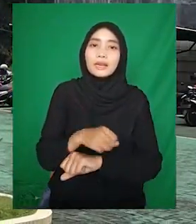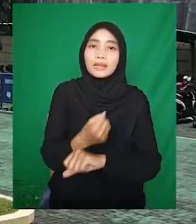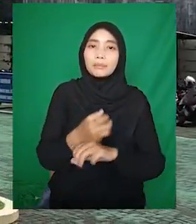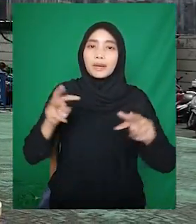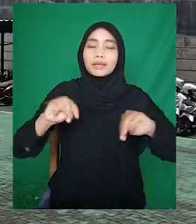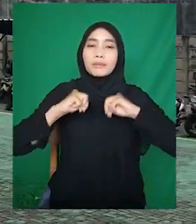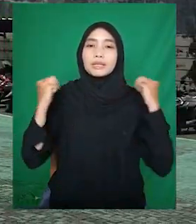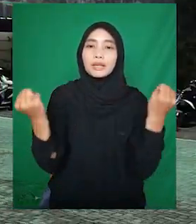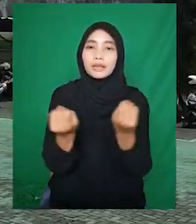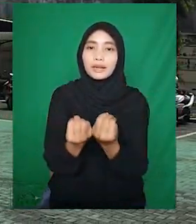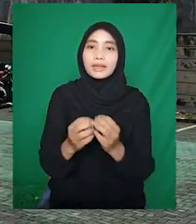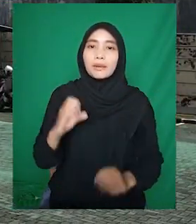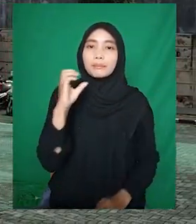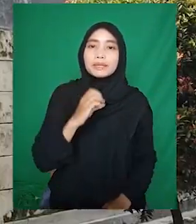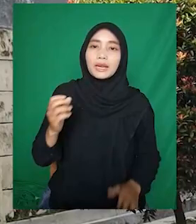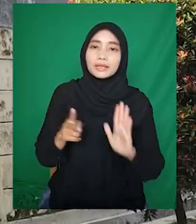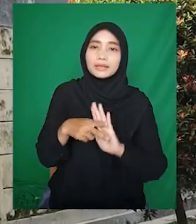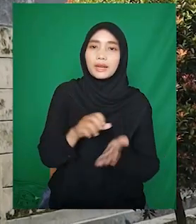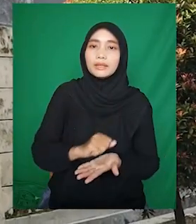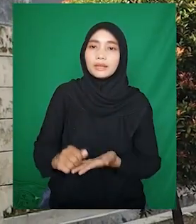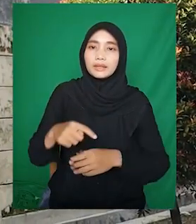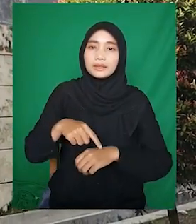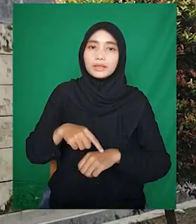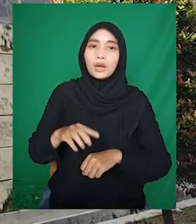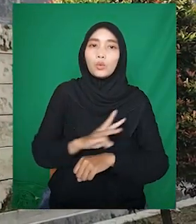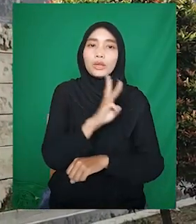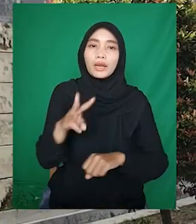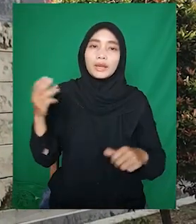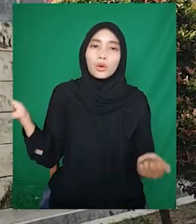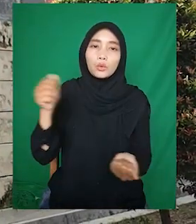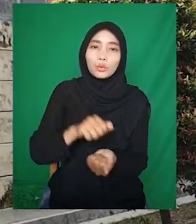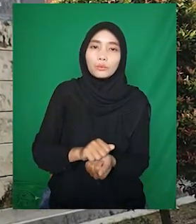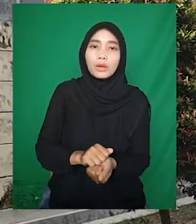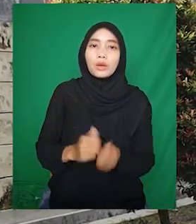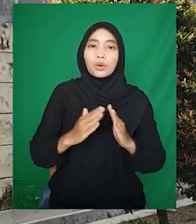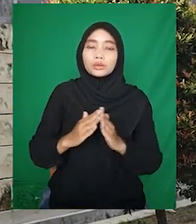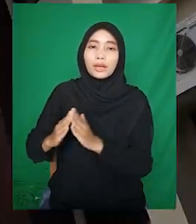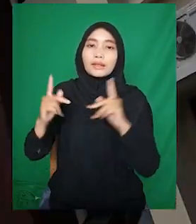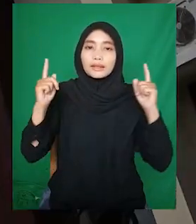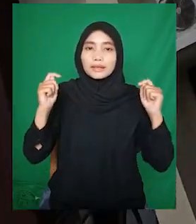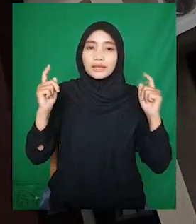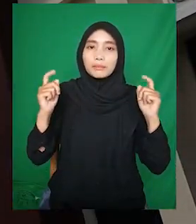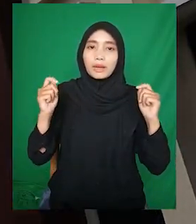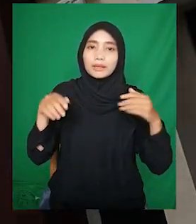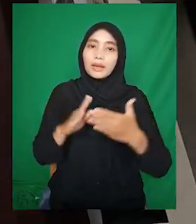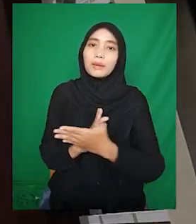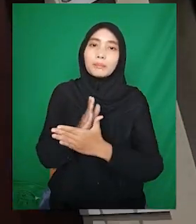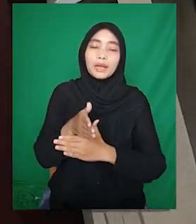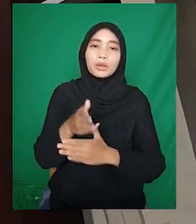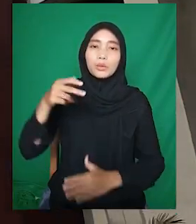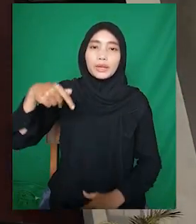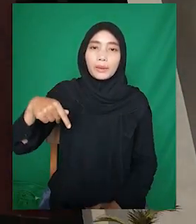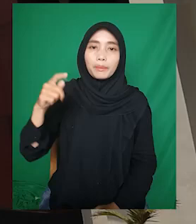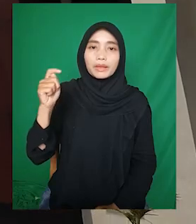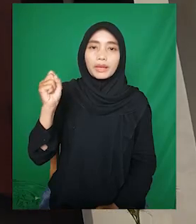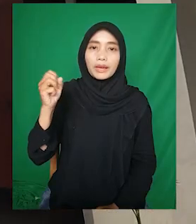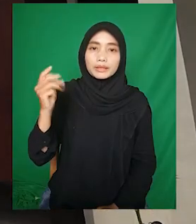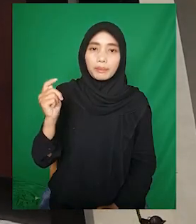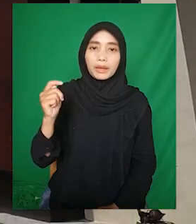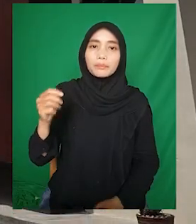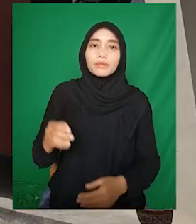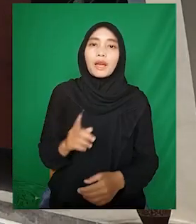diharapkan masyarakat khususnya masyarakat pencari keadilan di wilayah hukum Kota Tasikmalaya melalui